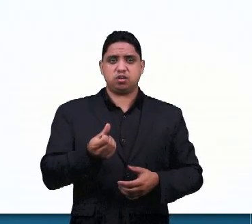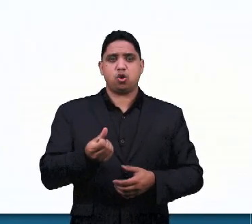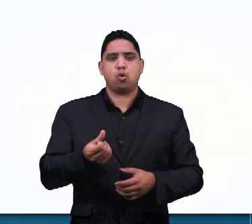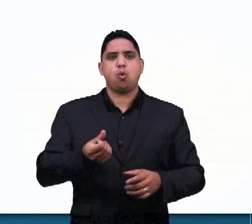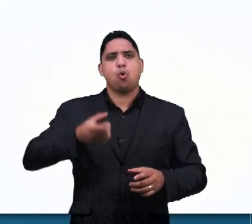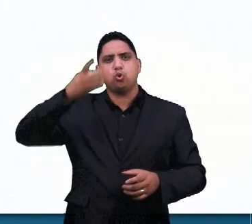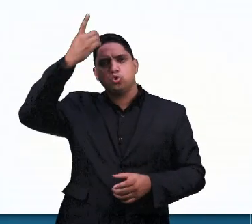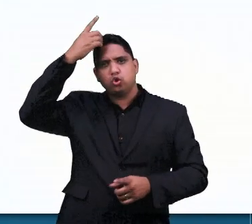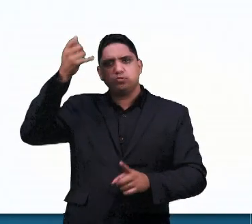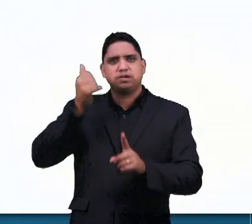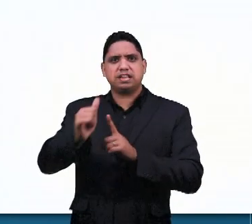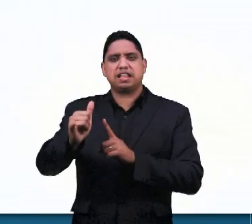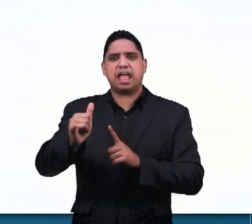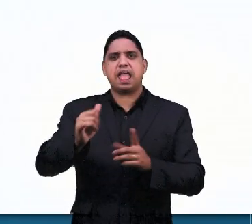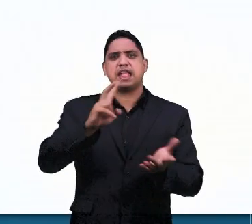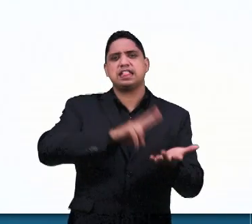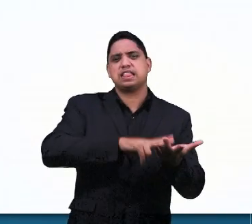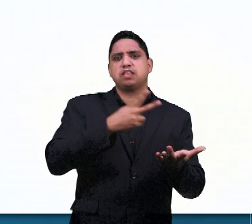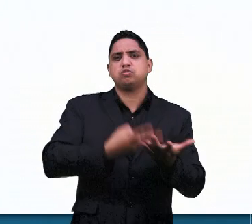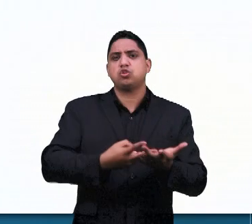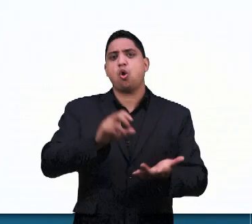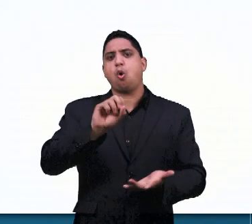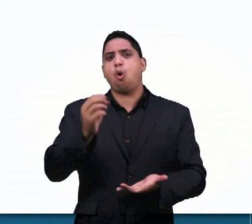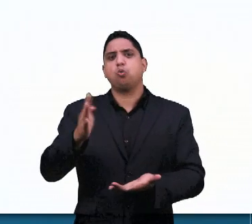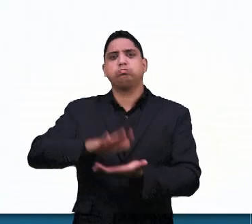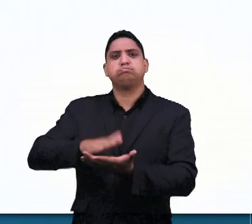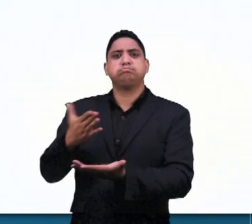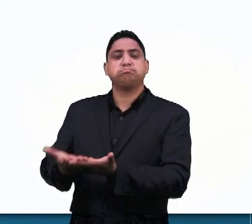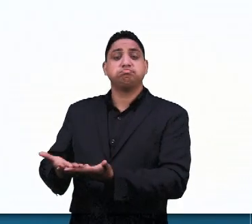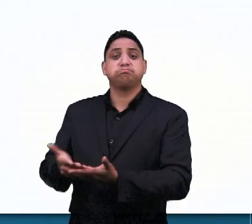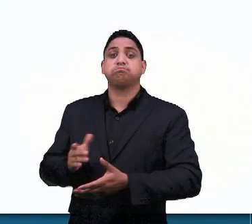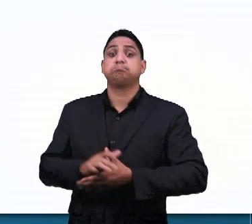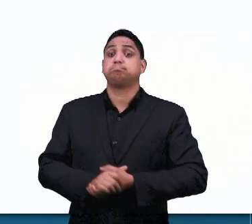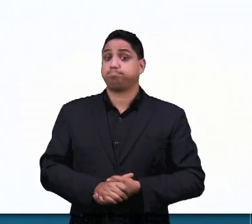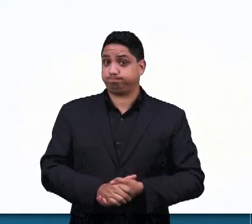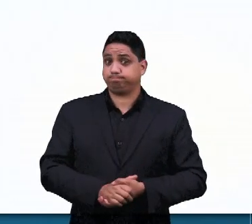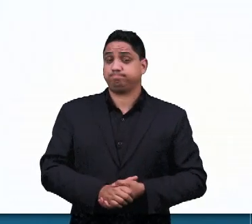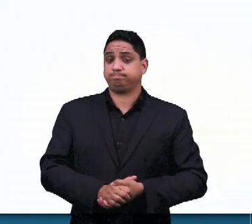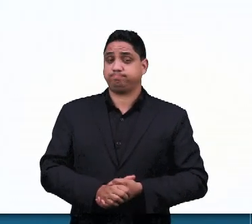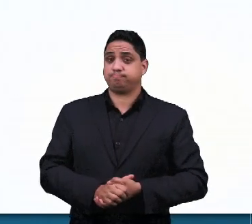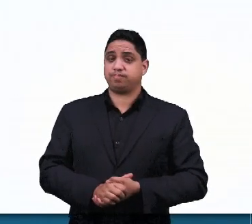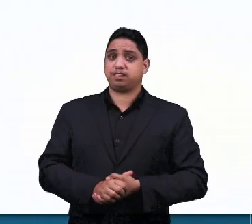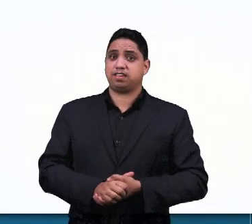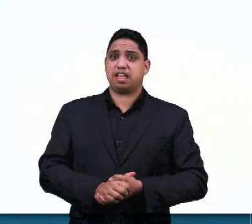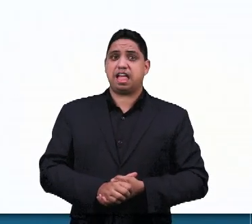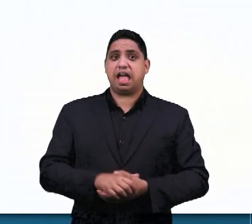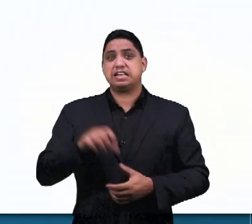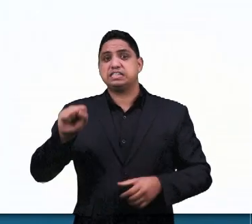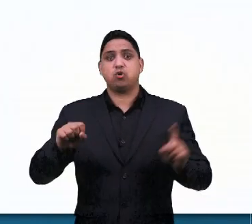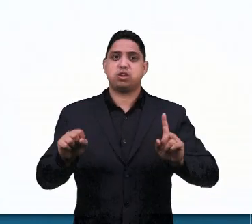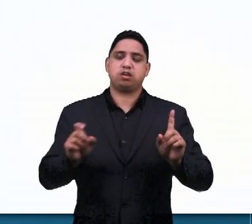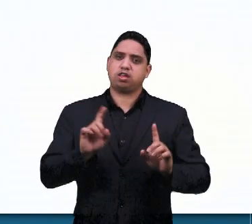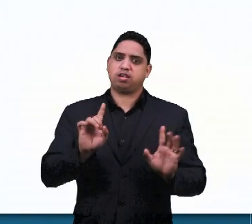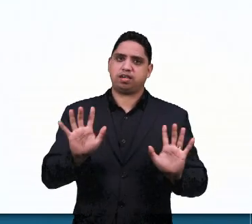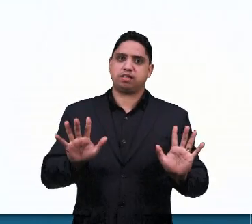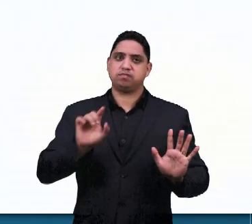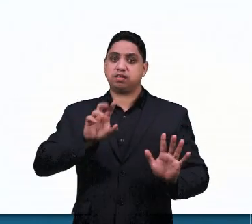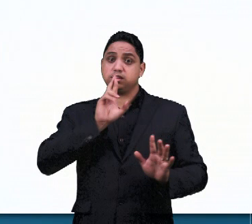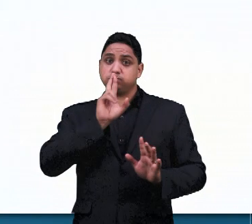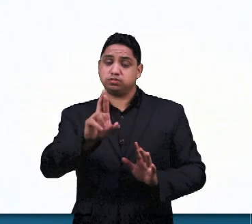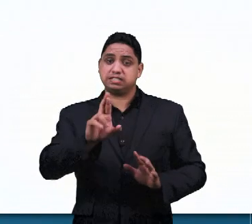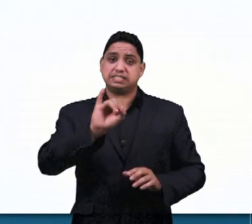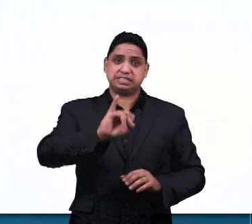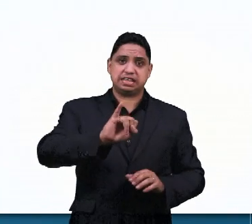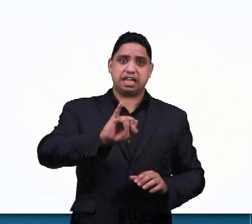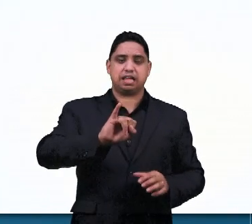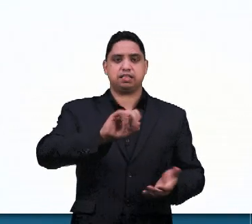don de prophétie est traduit ou interprété. Naturellement, vous n'allez pas mettre oui ou non, vous